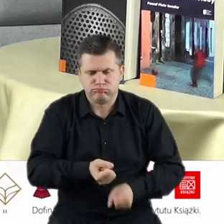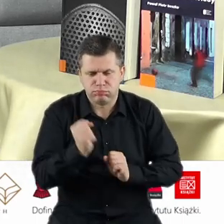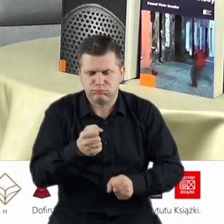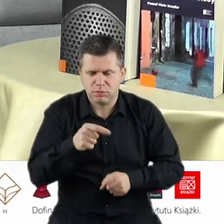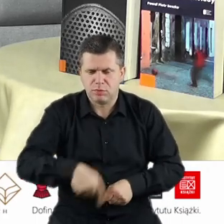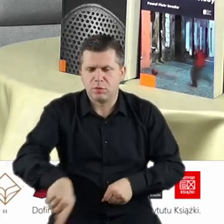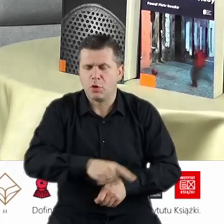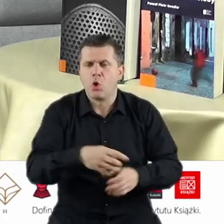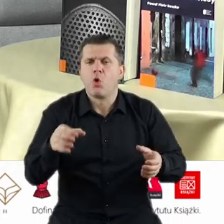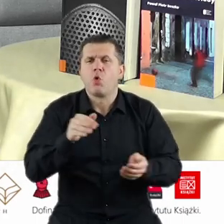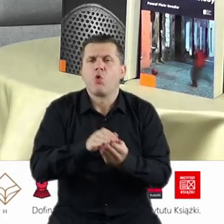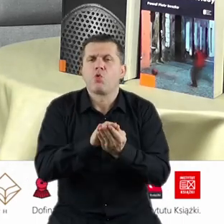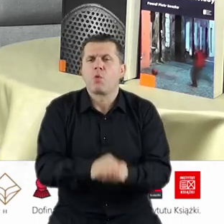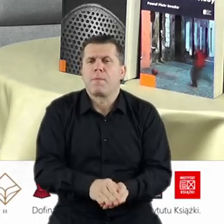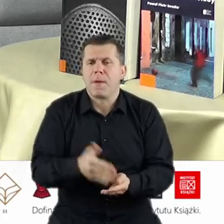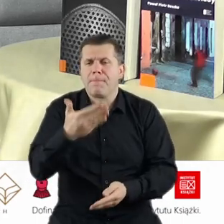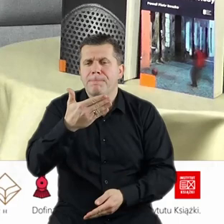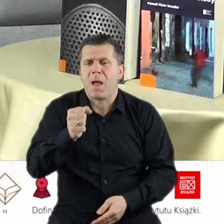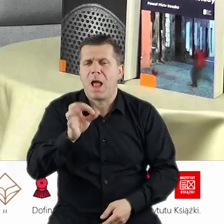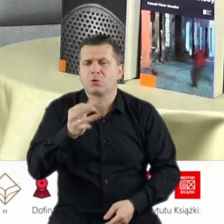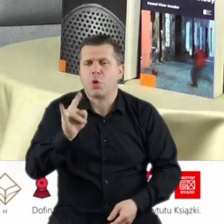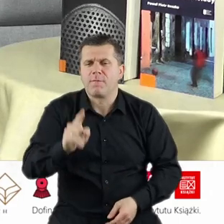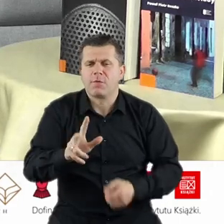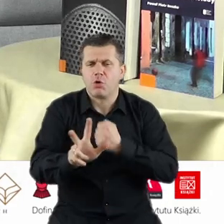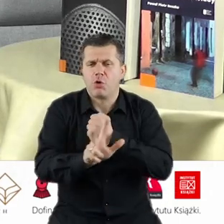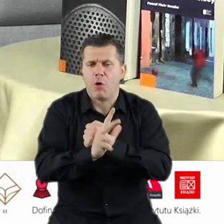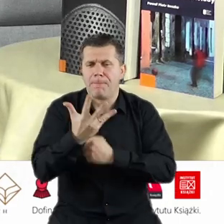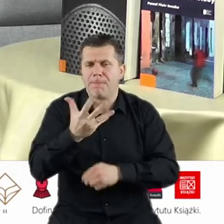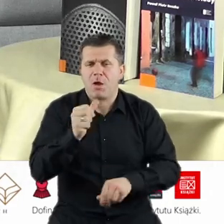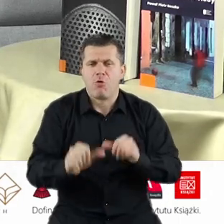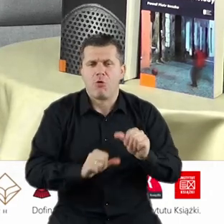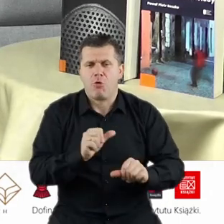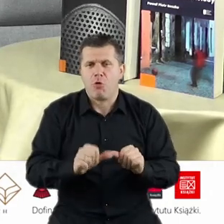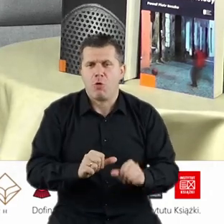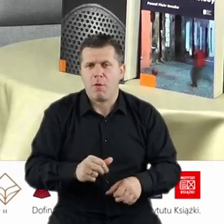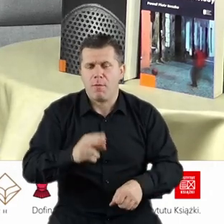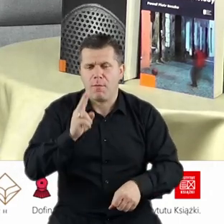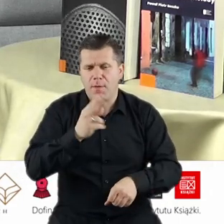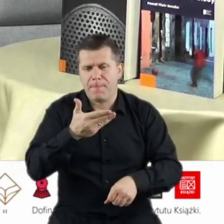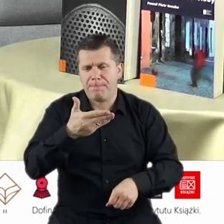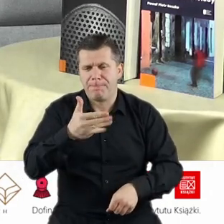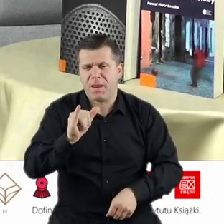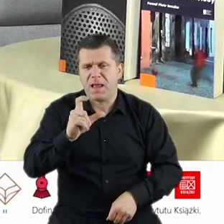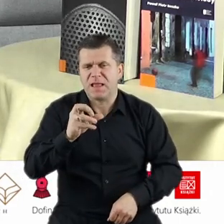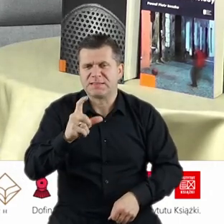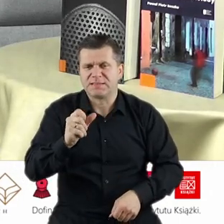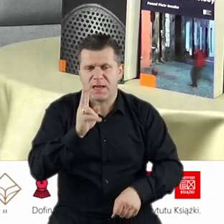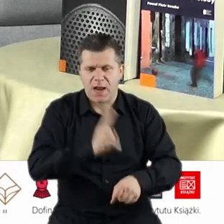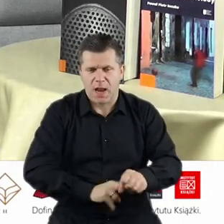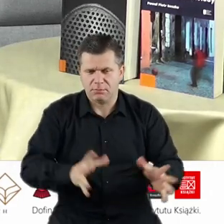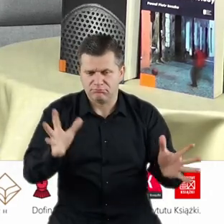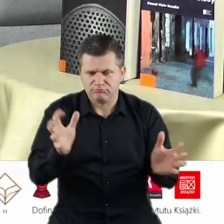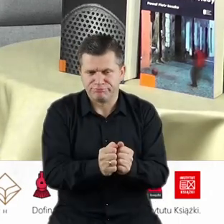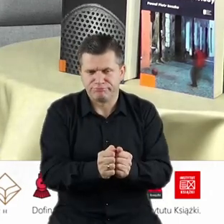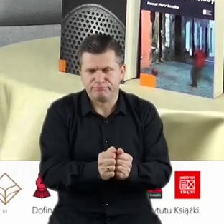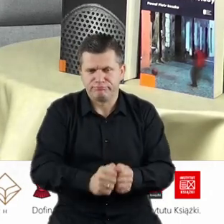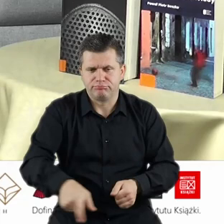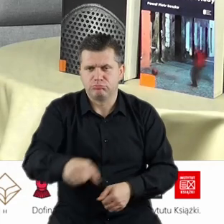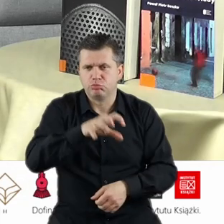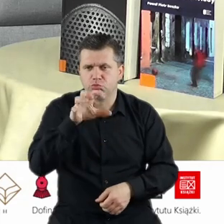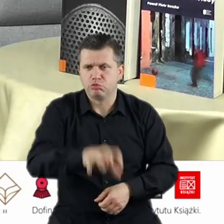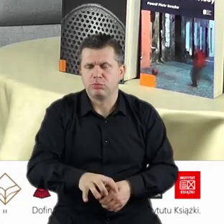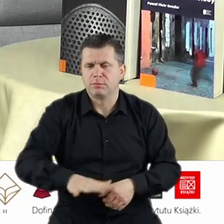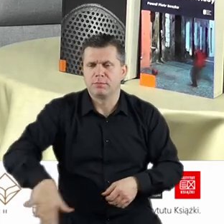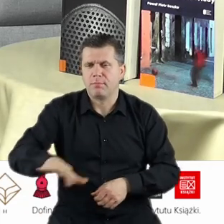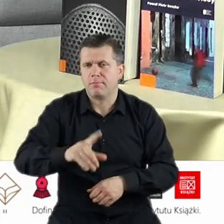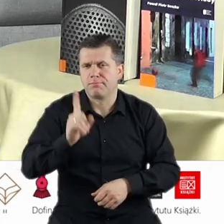kopania w grobach masowych to jest 85 rok, kiedy milicja zatrzymała